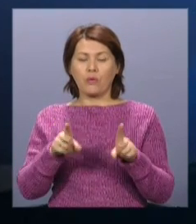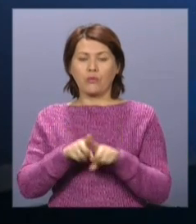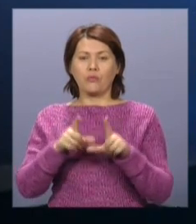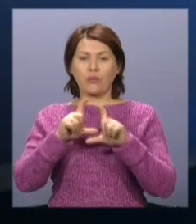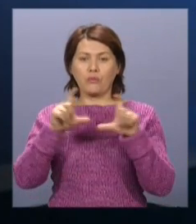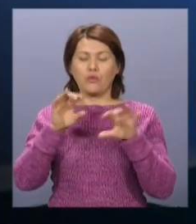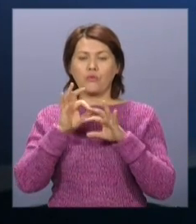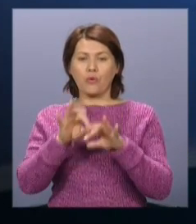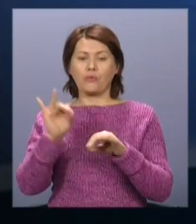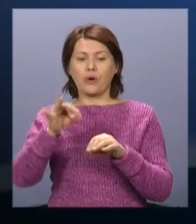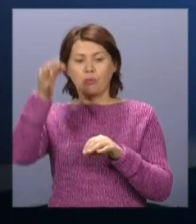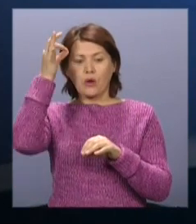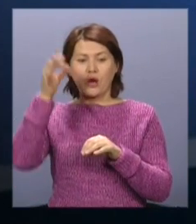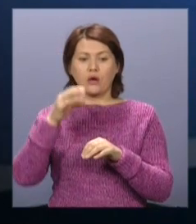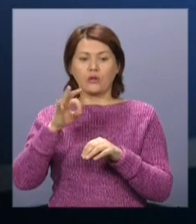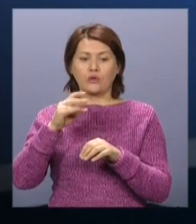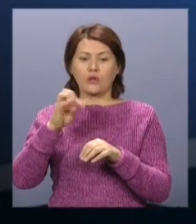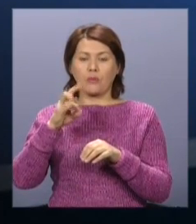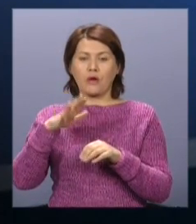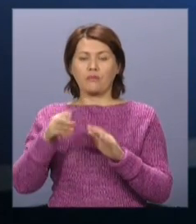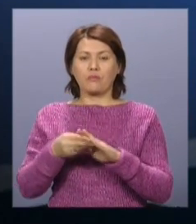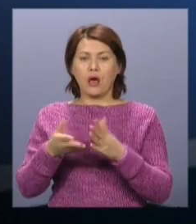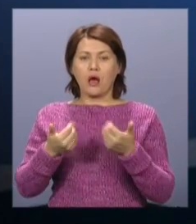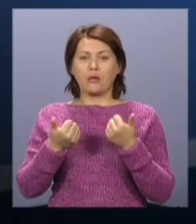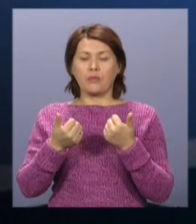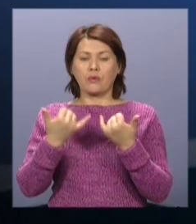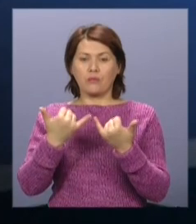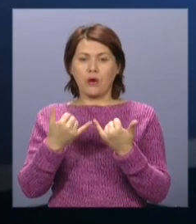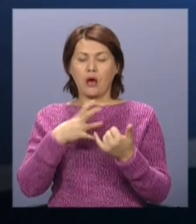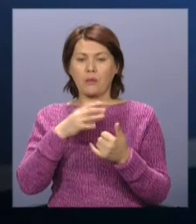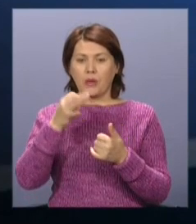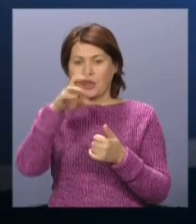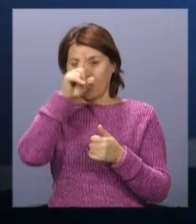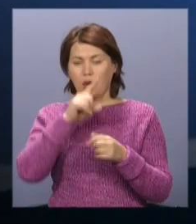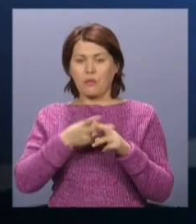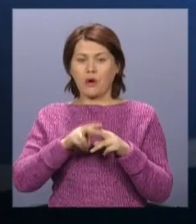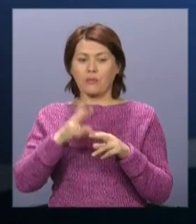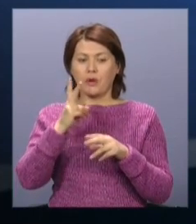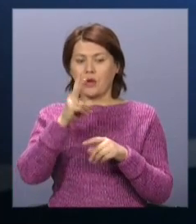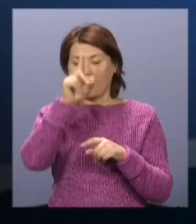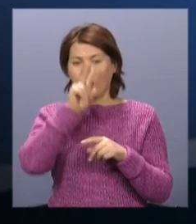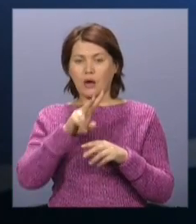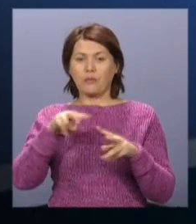мекемеде өтейді. Еске салайық, Қанат Сұлтанбеков пара алды деген айыппен биыл ақпан айында 2 айға қамауға